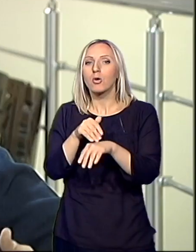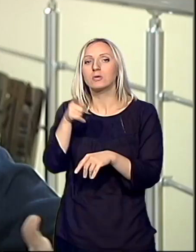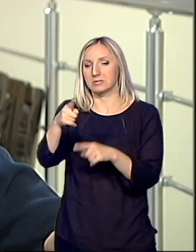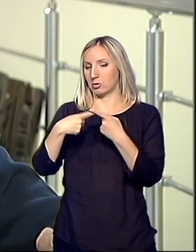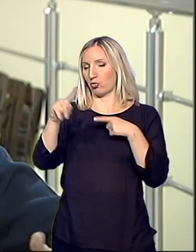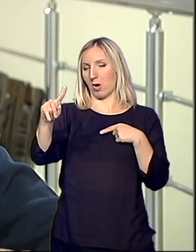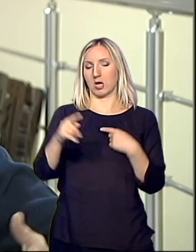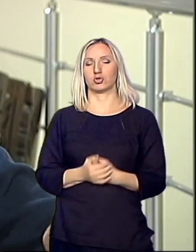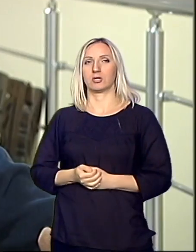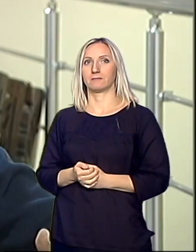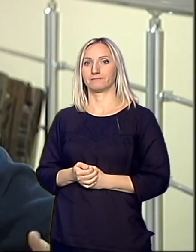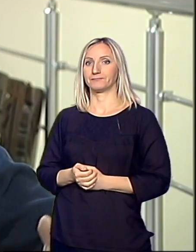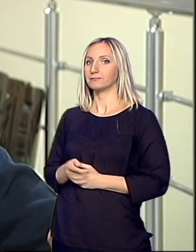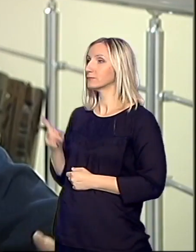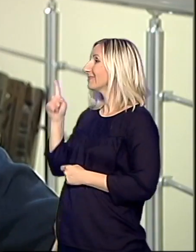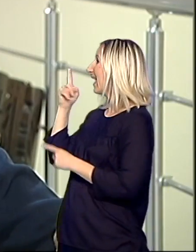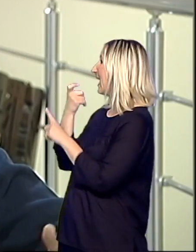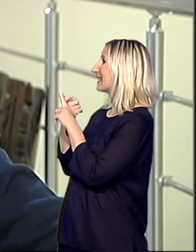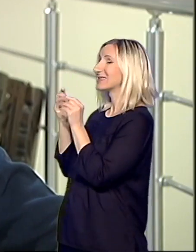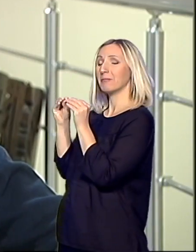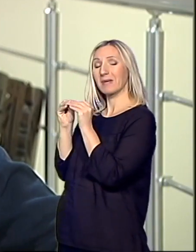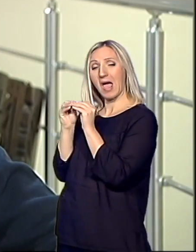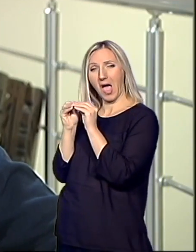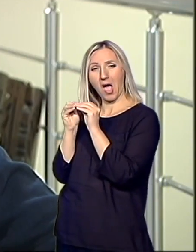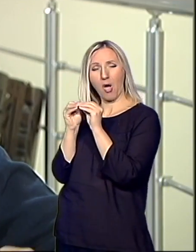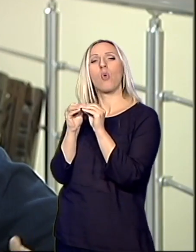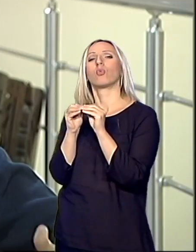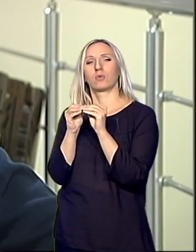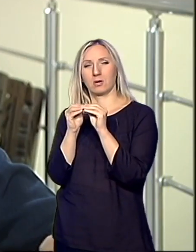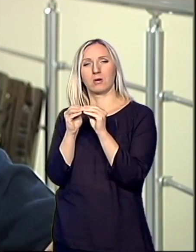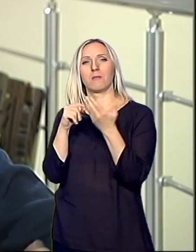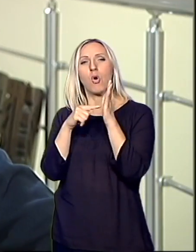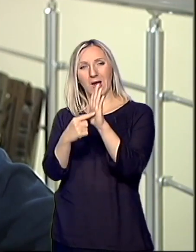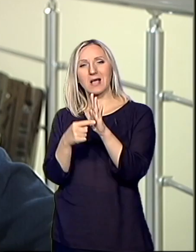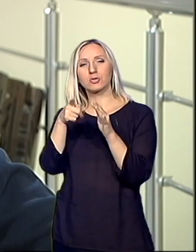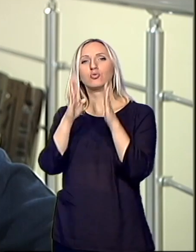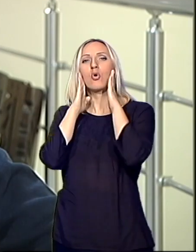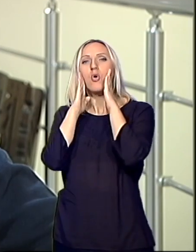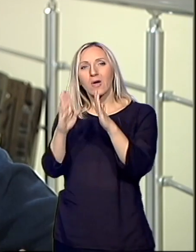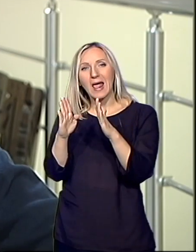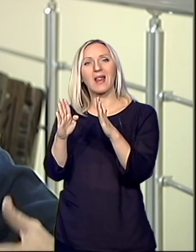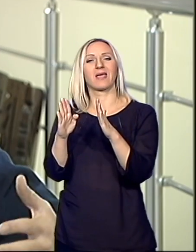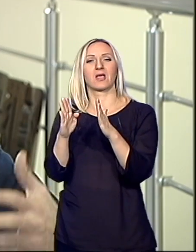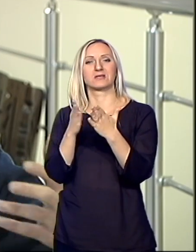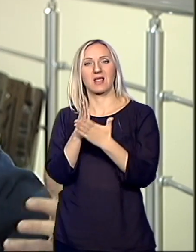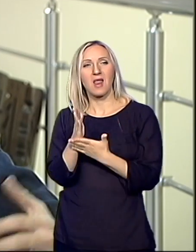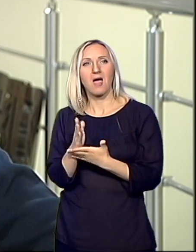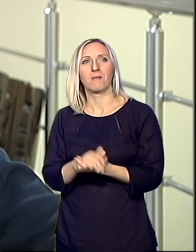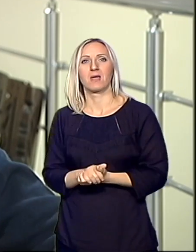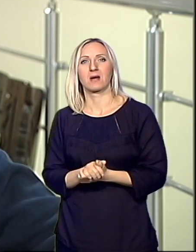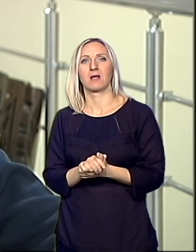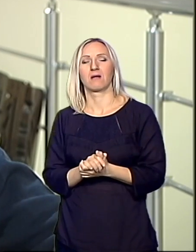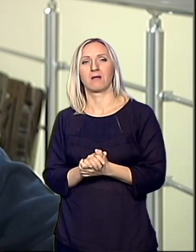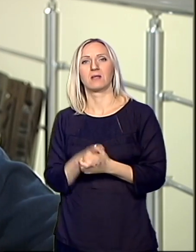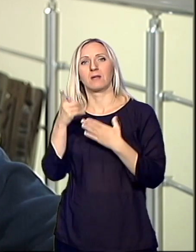drugačiji. Kristi Braun u tome očito pokazuje u celoj toj religioznoj nameri da mu se